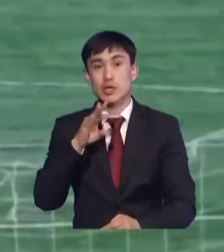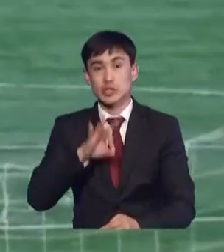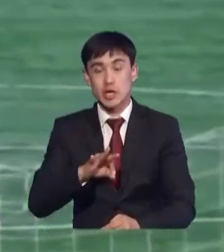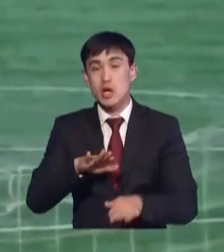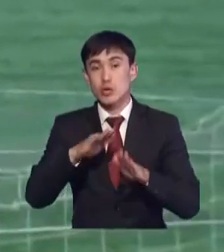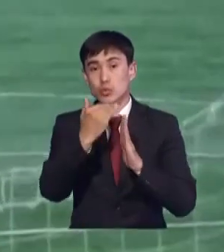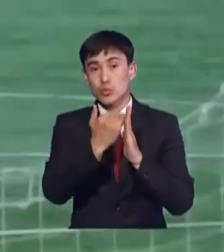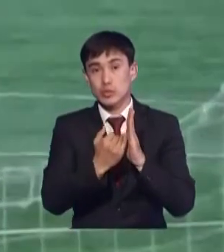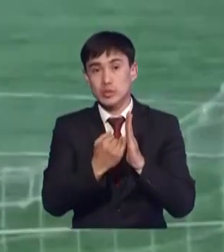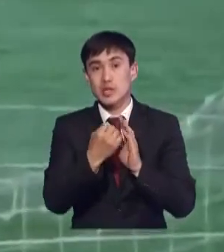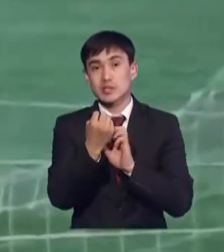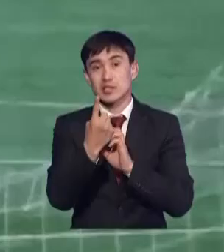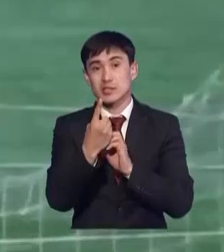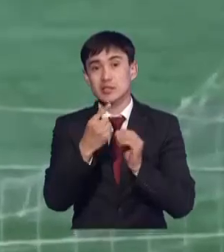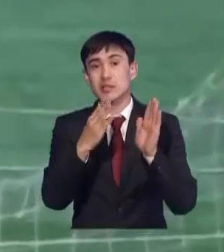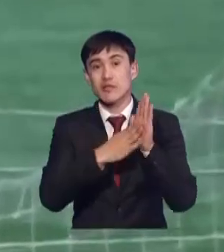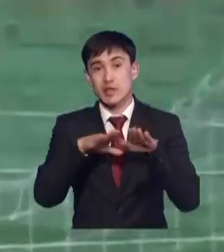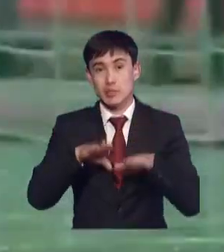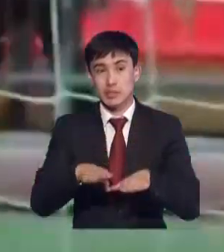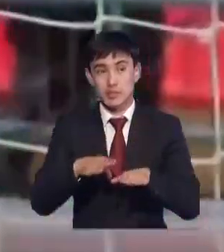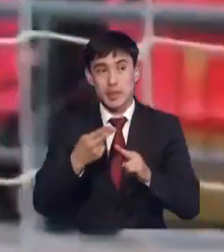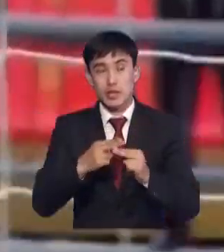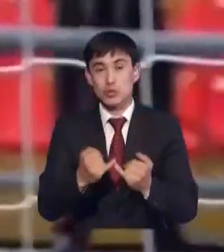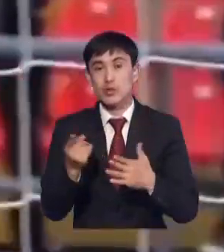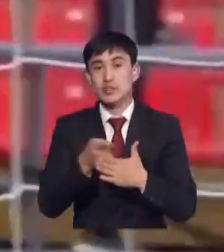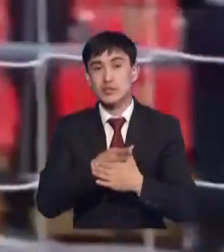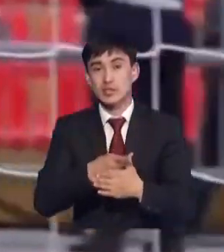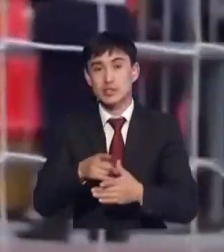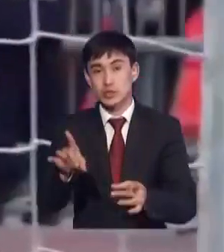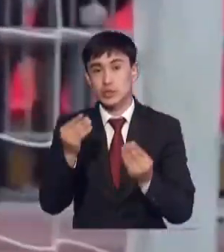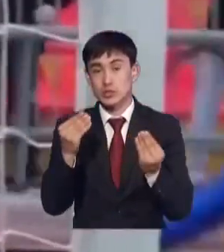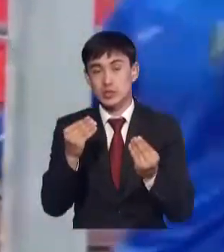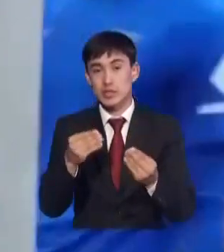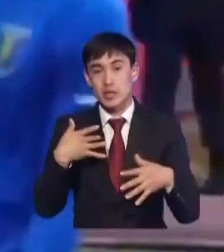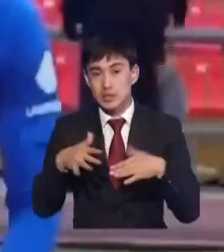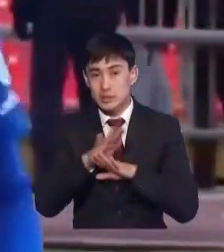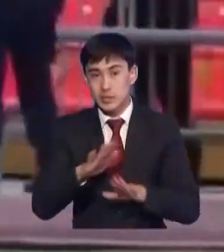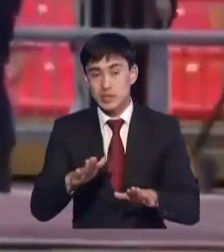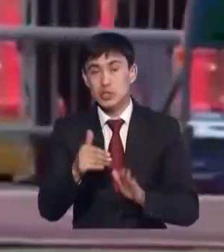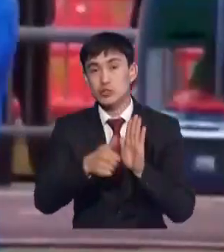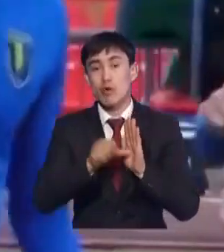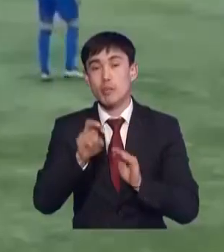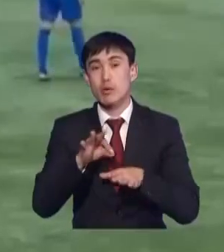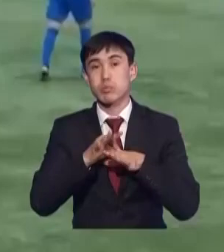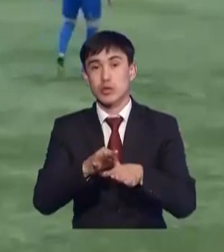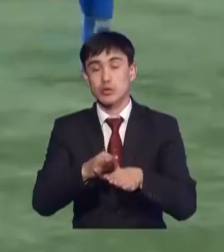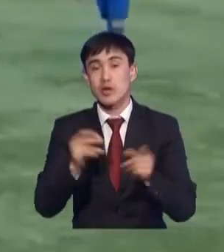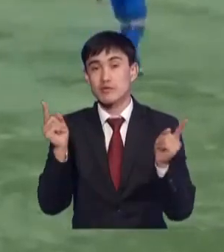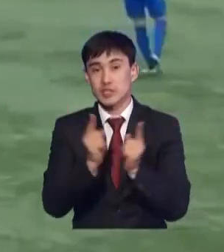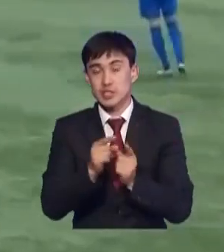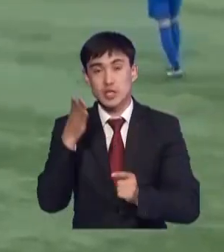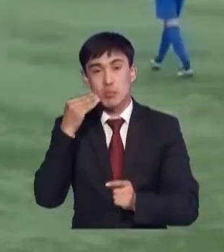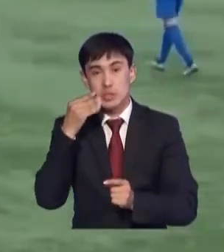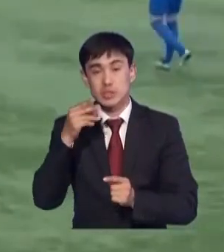турнирной таблице поднимается с одиннадцатого на девятое место это уже назвали сенсацией но расслабляться некогда 6 апреля пройдёт гостевая встреча с